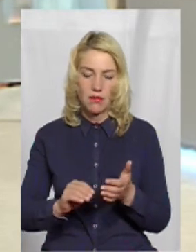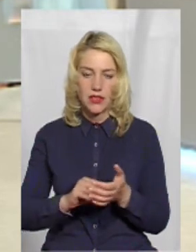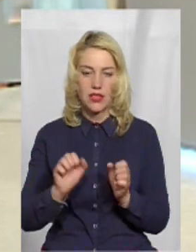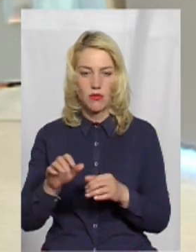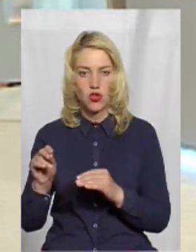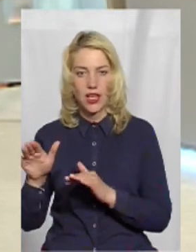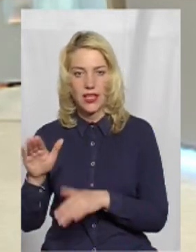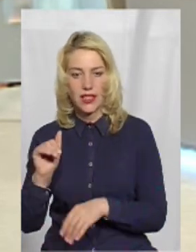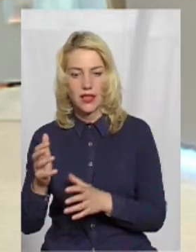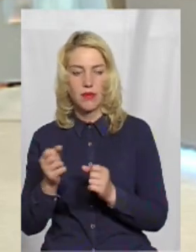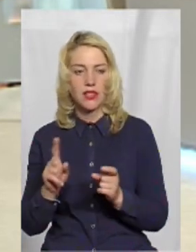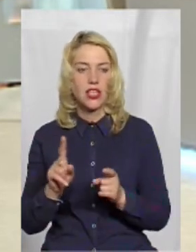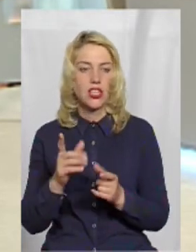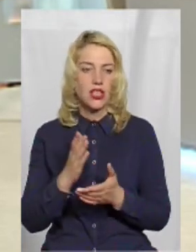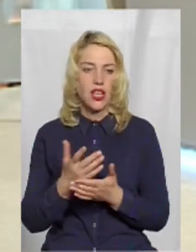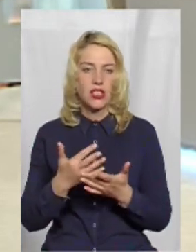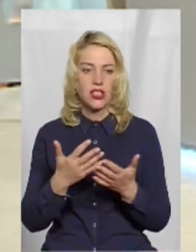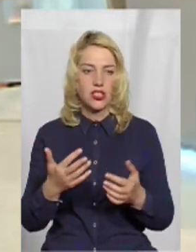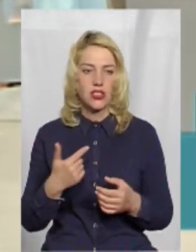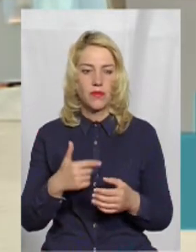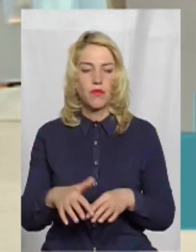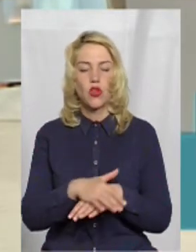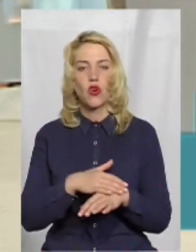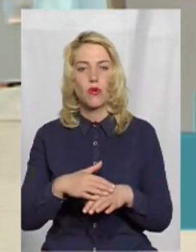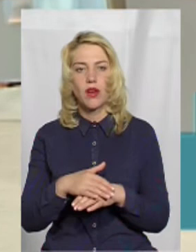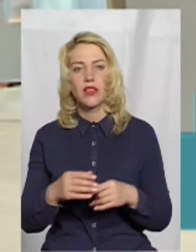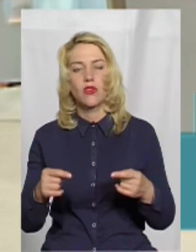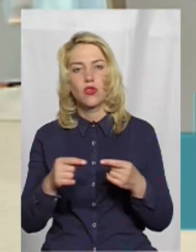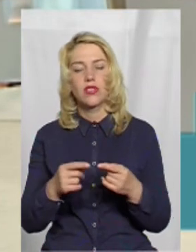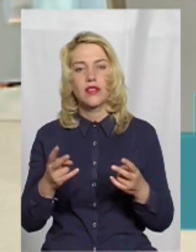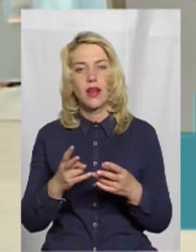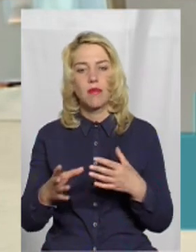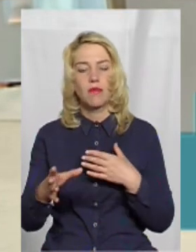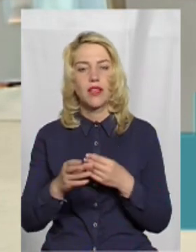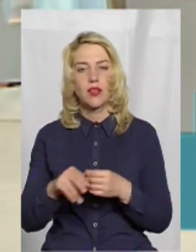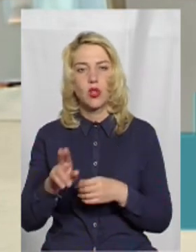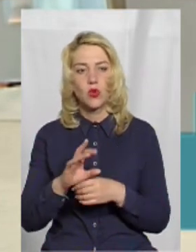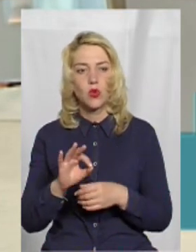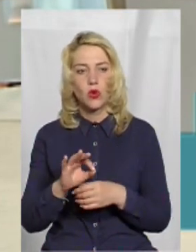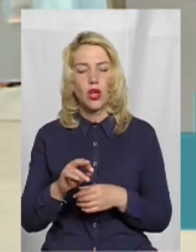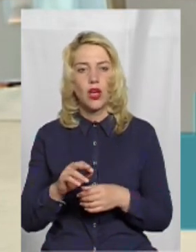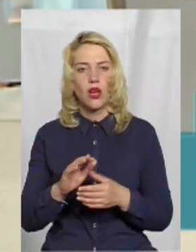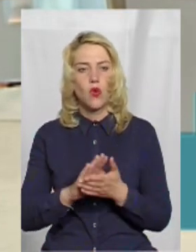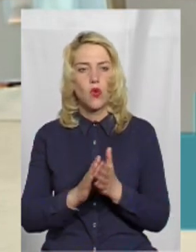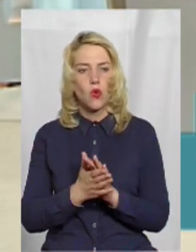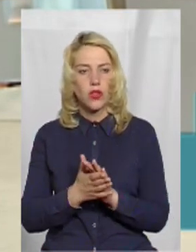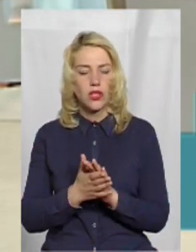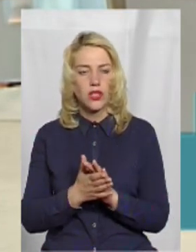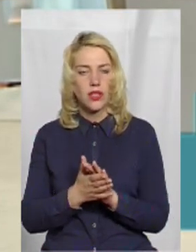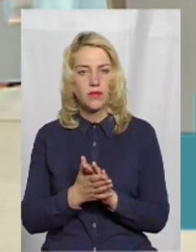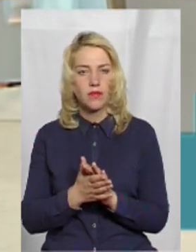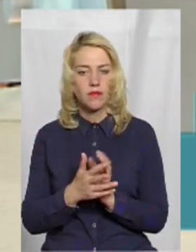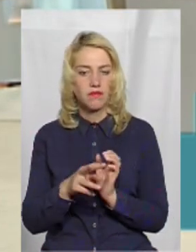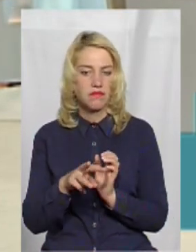брати. Чи є ще якісь варіанти? Ну, тобто громадам однозначно слід приєднуватися до угоди мерів.